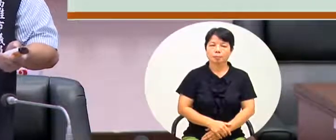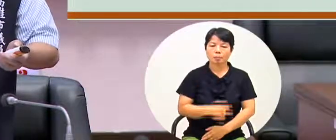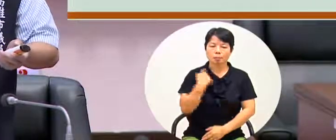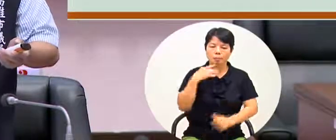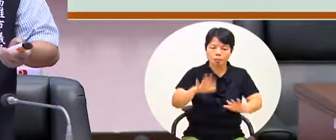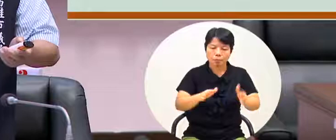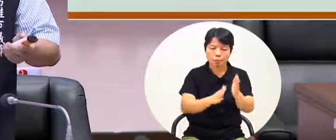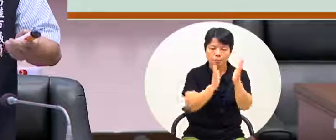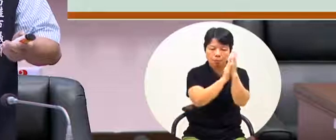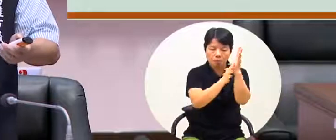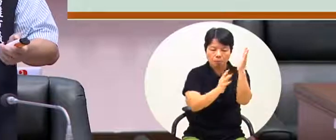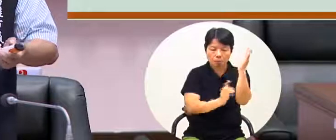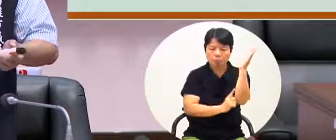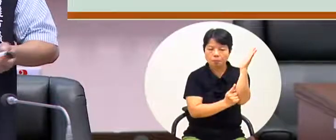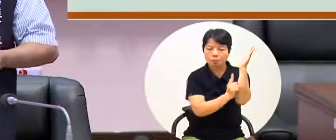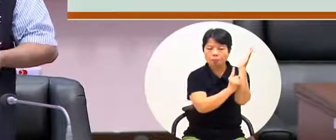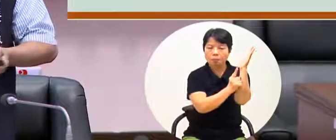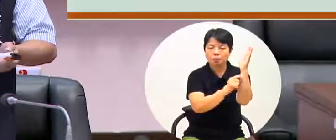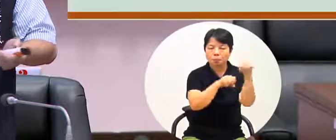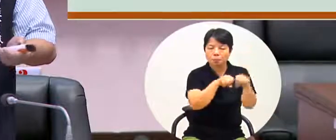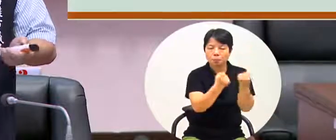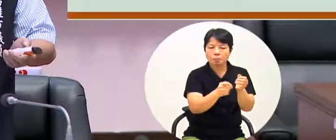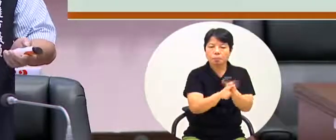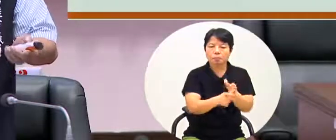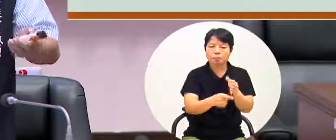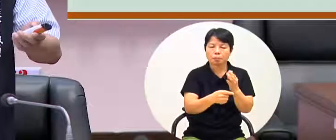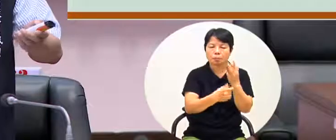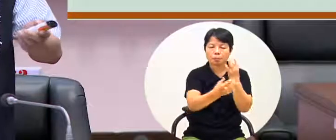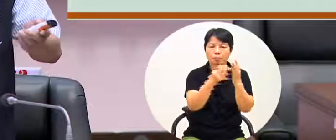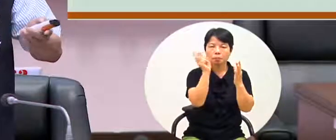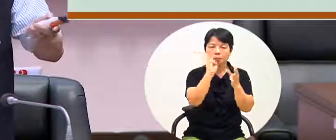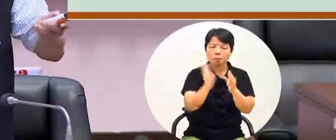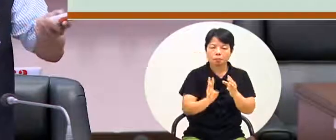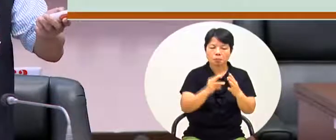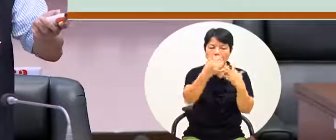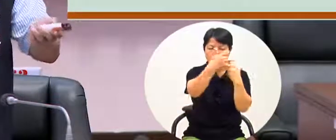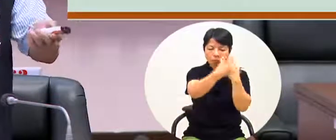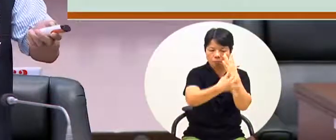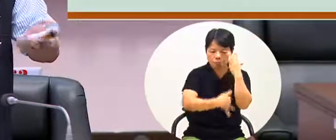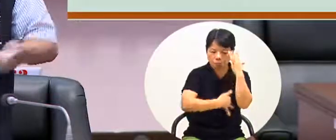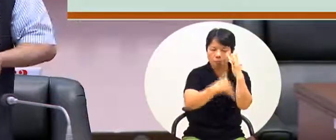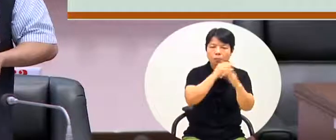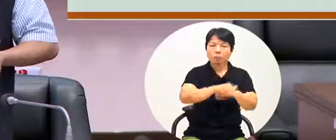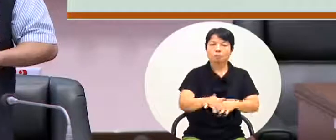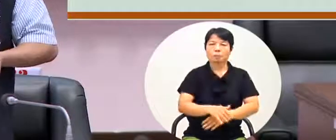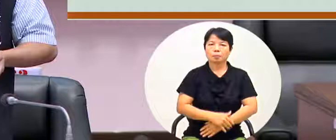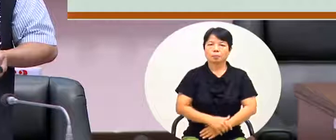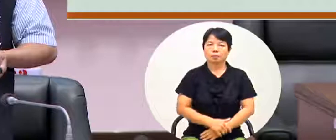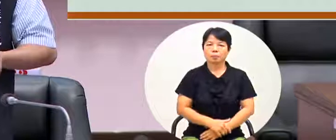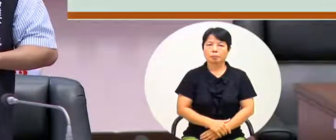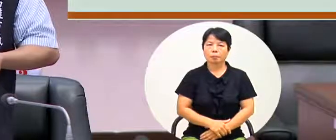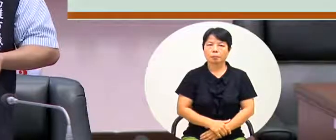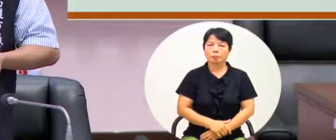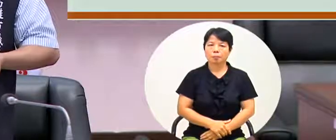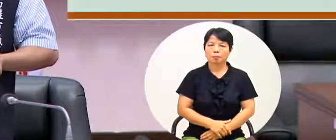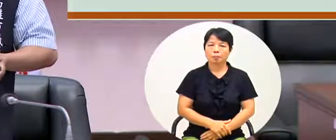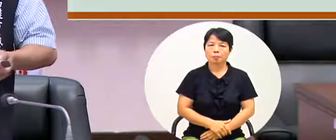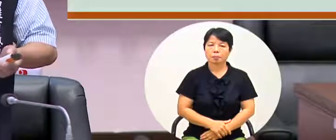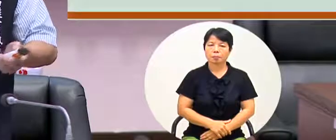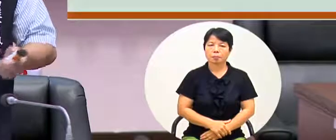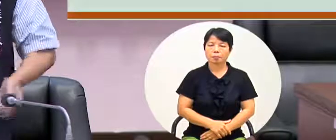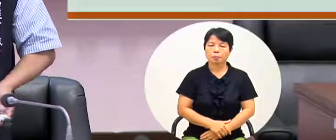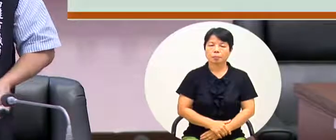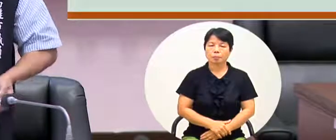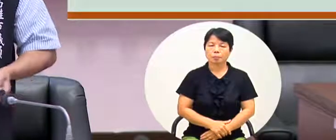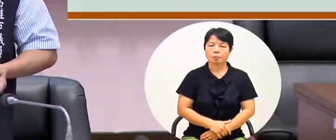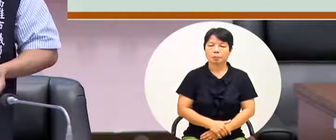水，诶，这个防水啦做了无好吼，诶，这个漏水，这个部分啦吼。第二就是讲，这个